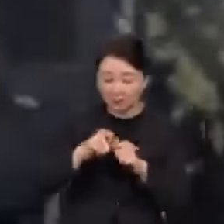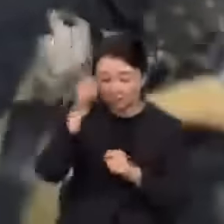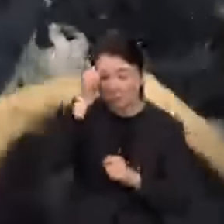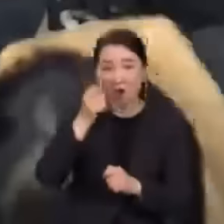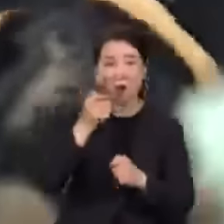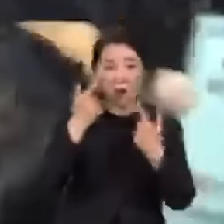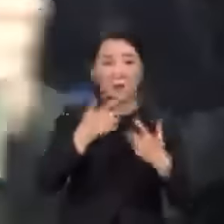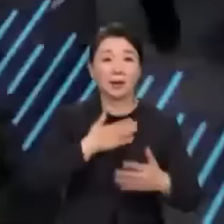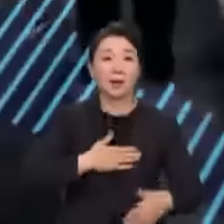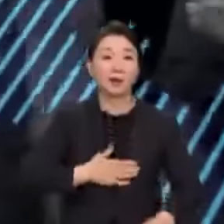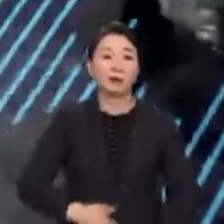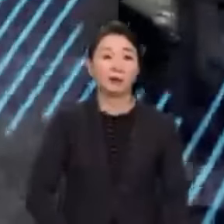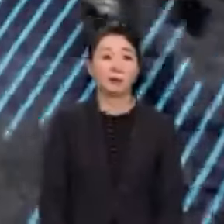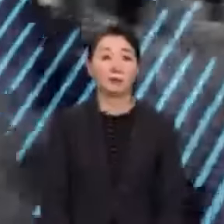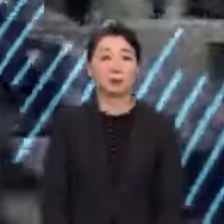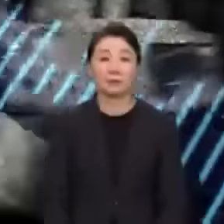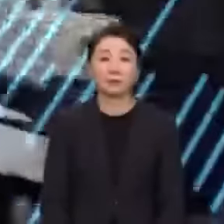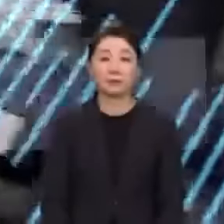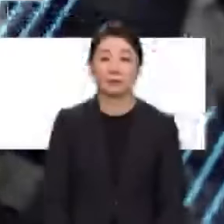기억하고 있다고 했습니다.